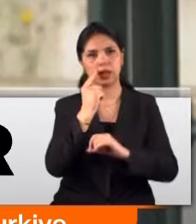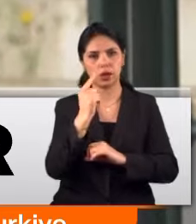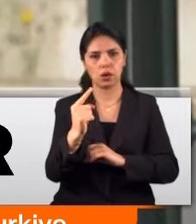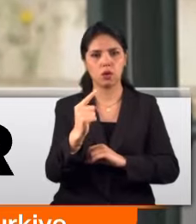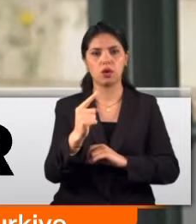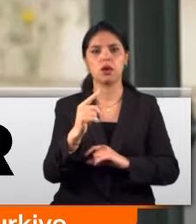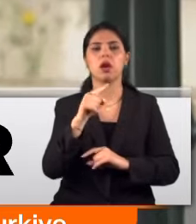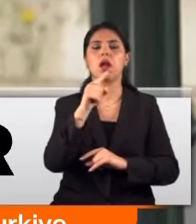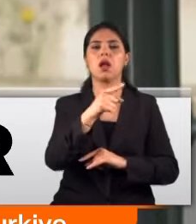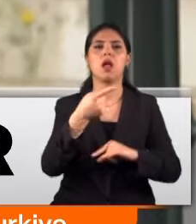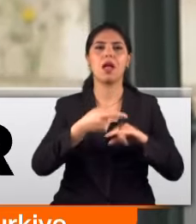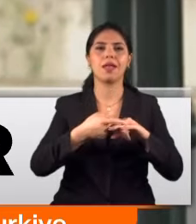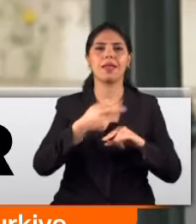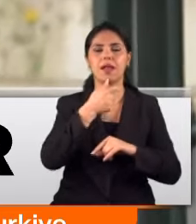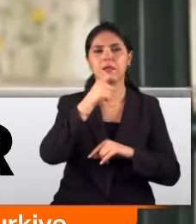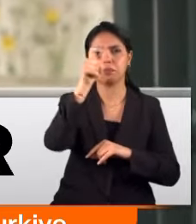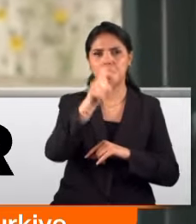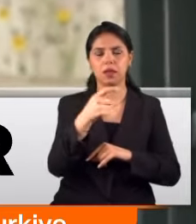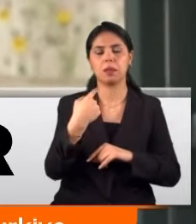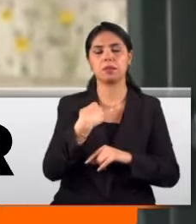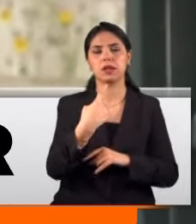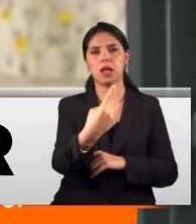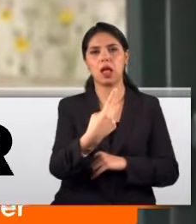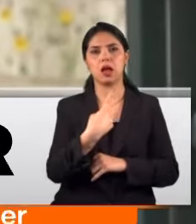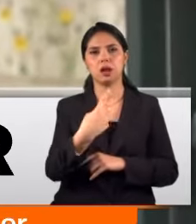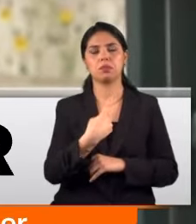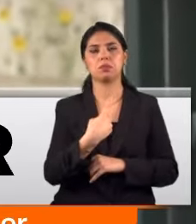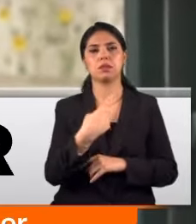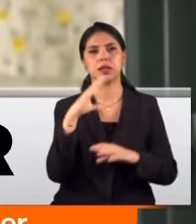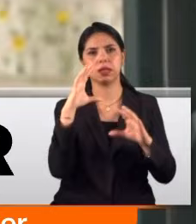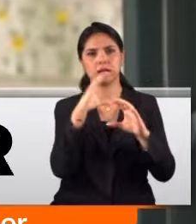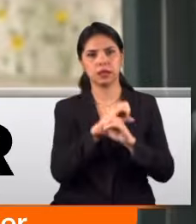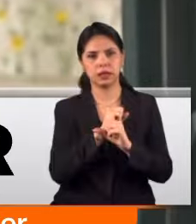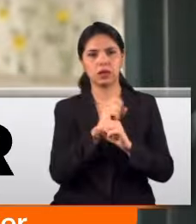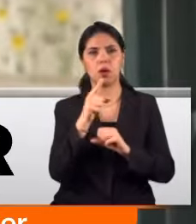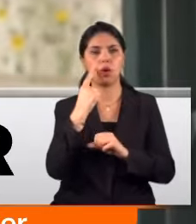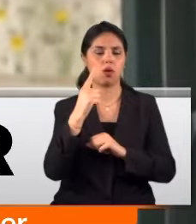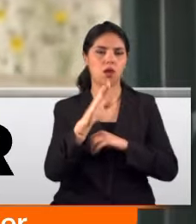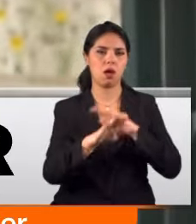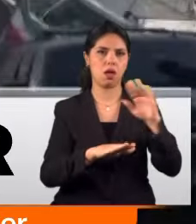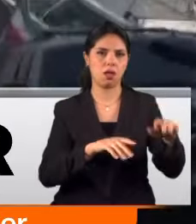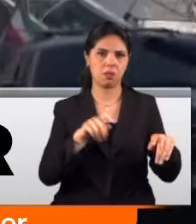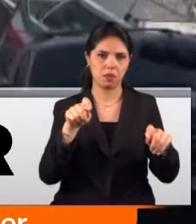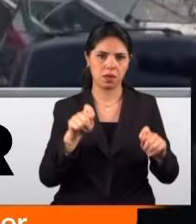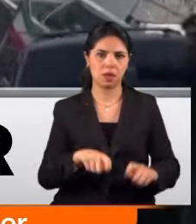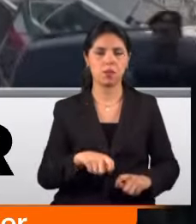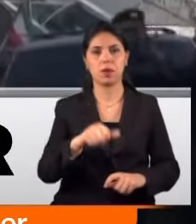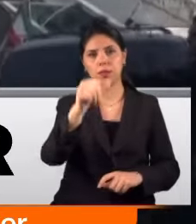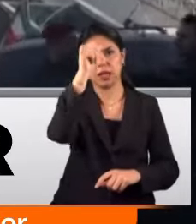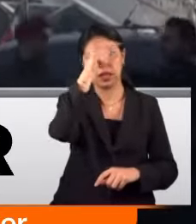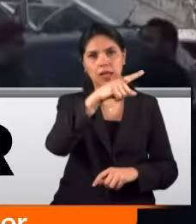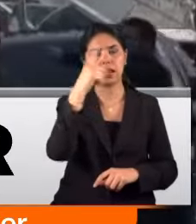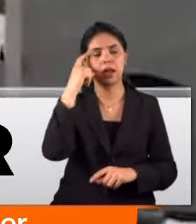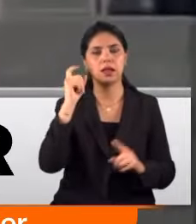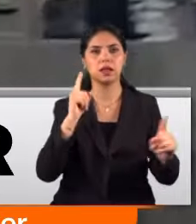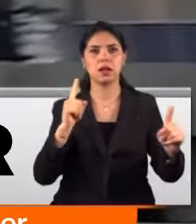ile aramızda tutalım ve ona göre de adımlarımızı atalım. İran'la İsrail